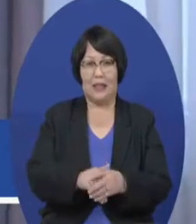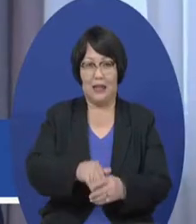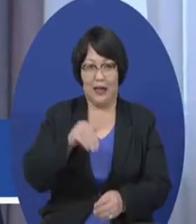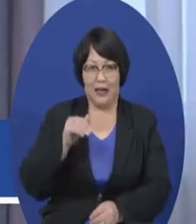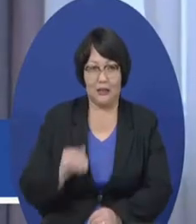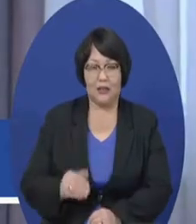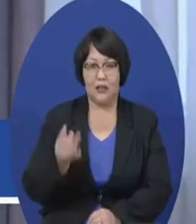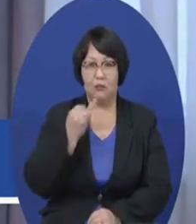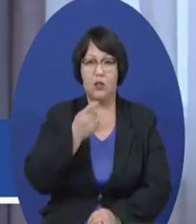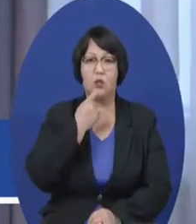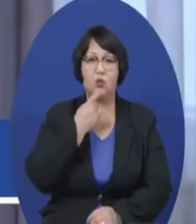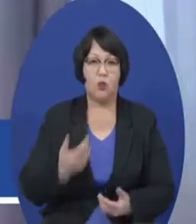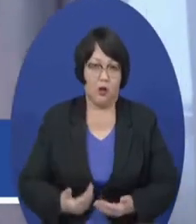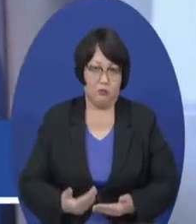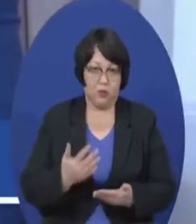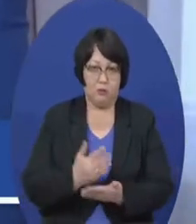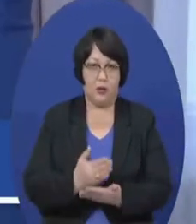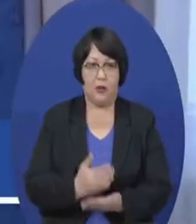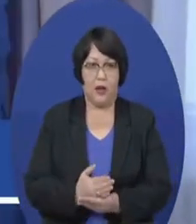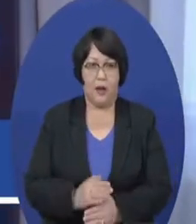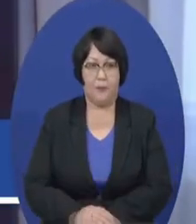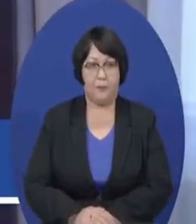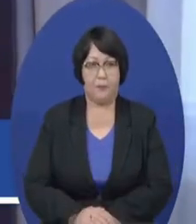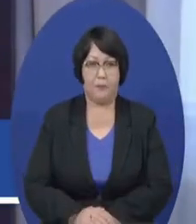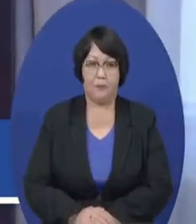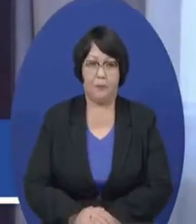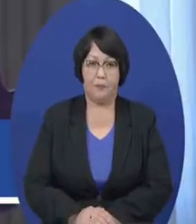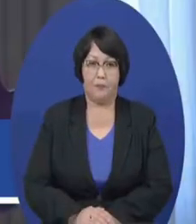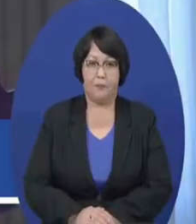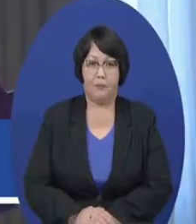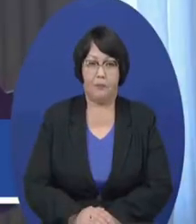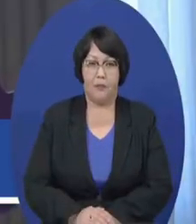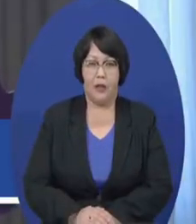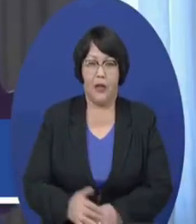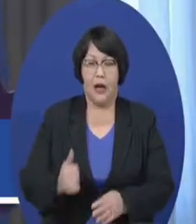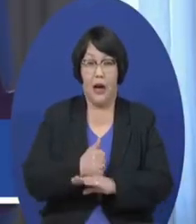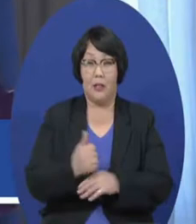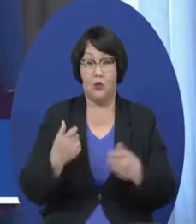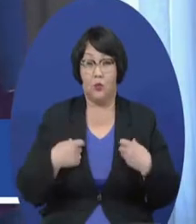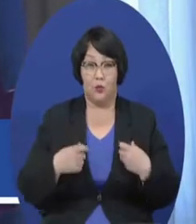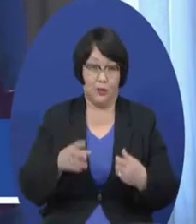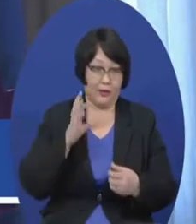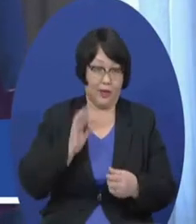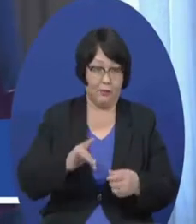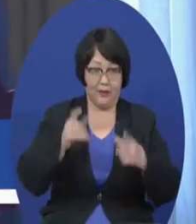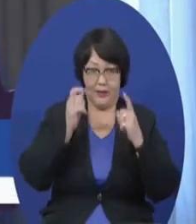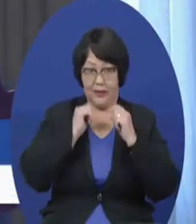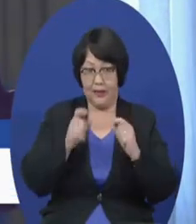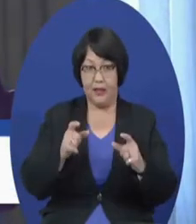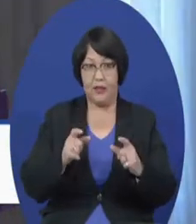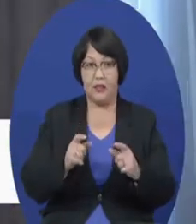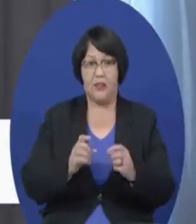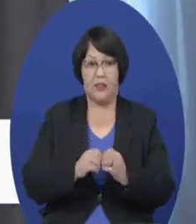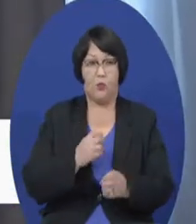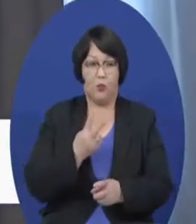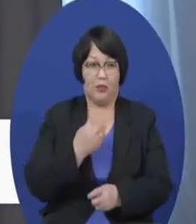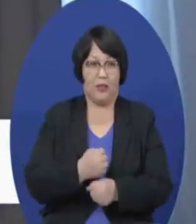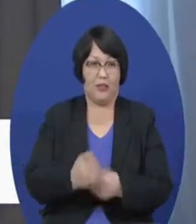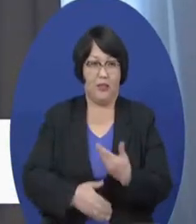одоо өрөлттэй байдал бол бид нар ийм байгаамаа гэдгийг бас хэлэх гэсэн. Аяжуулын салбар маань сэргэд нэлээд их хугацаа хэрэгтэй байгаа